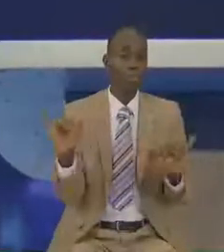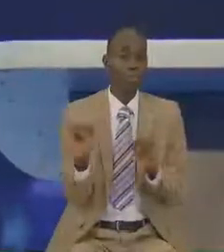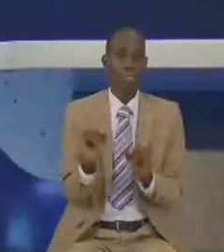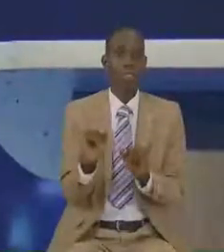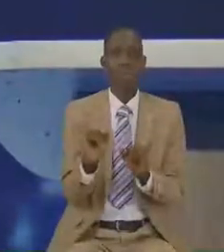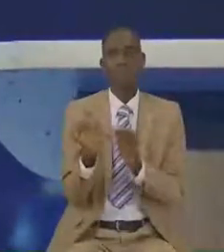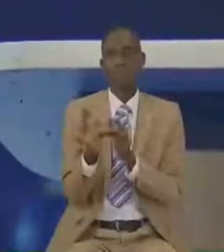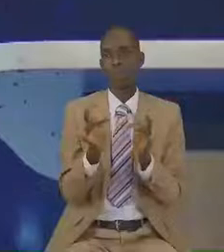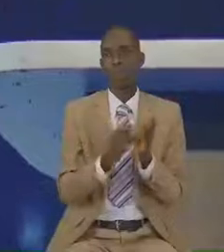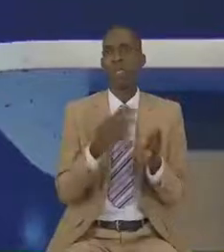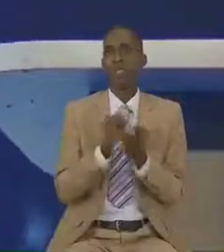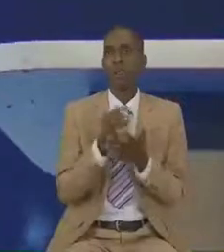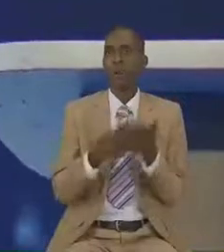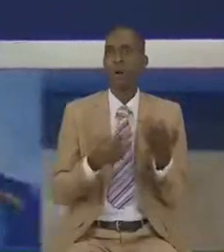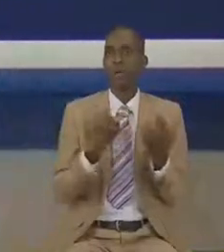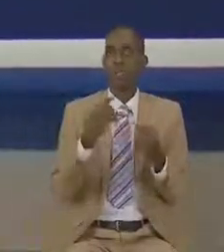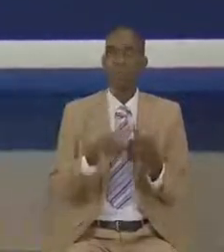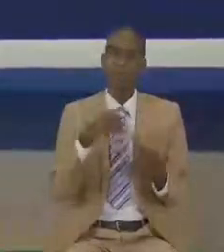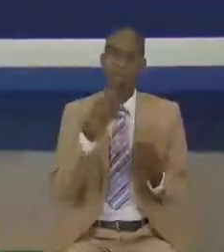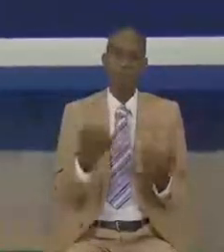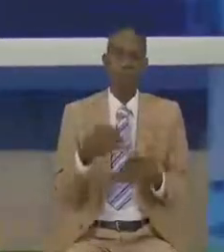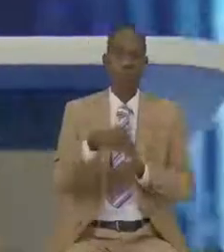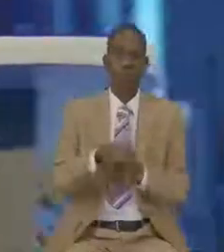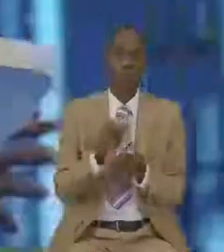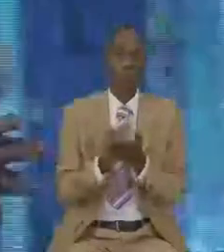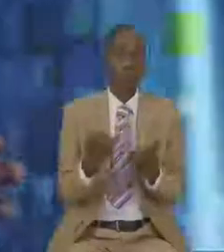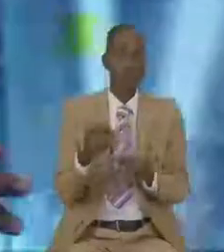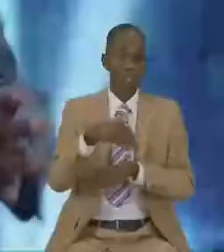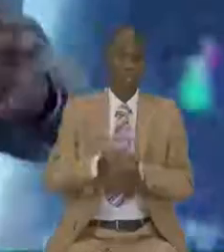de Jésus. Et c'est ce que je suis venu te dire ce